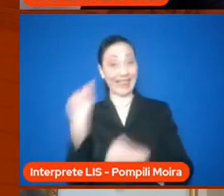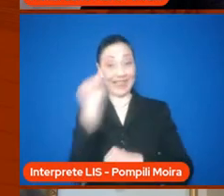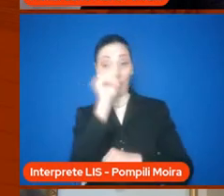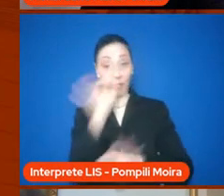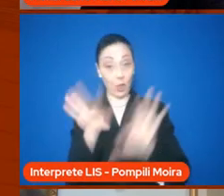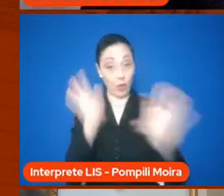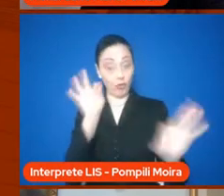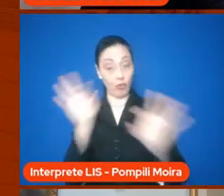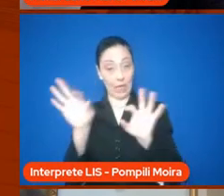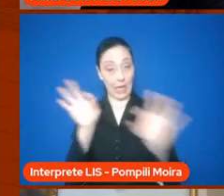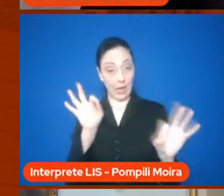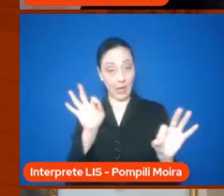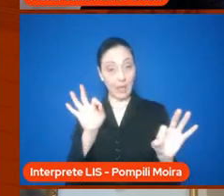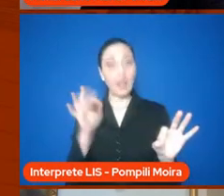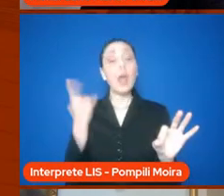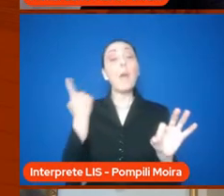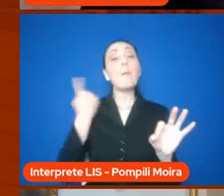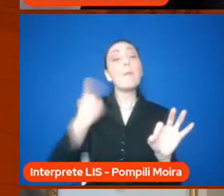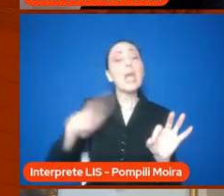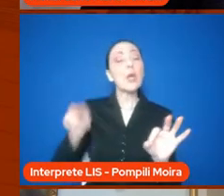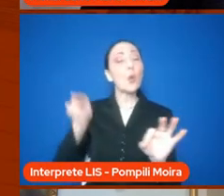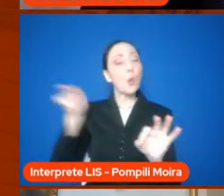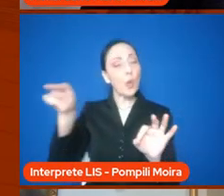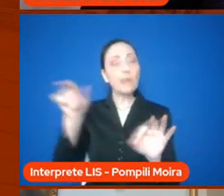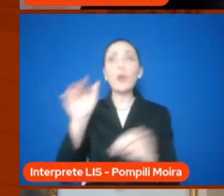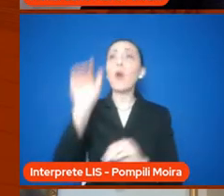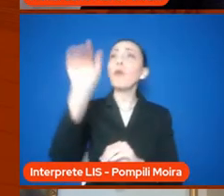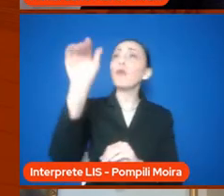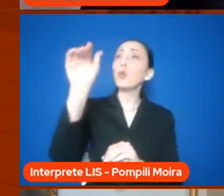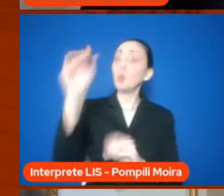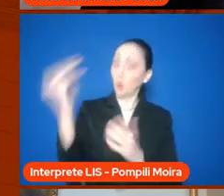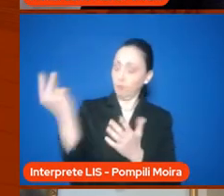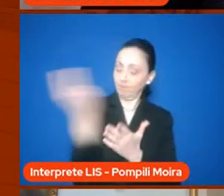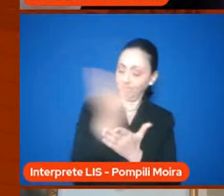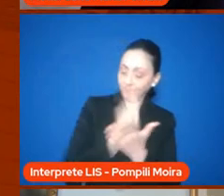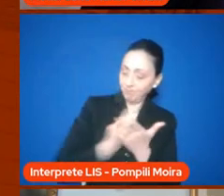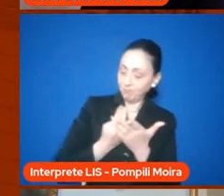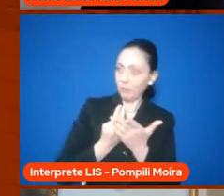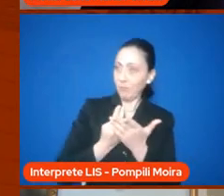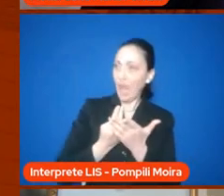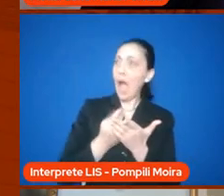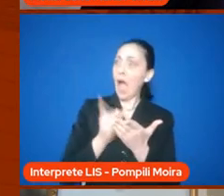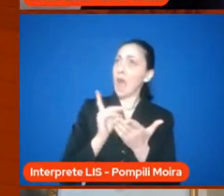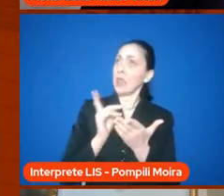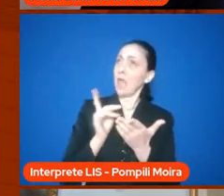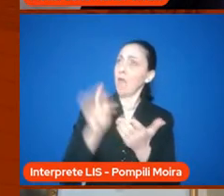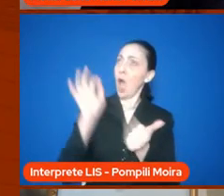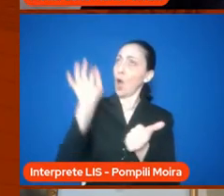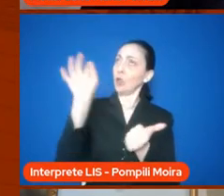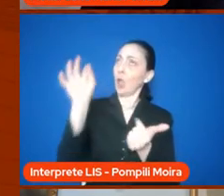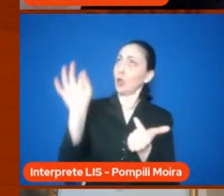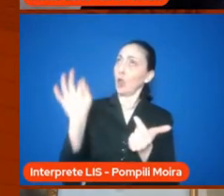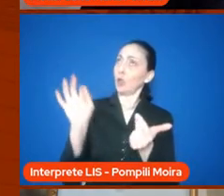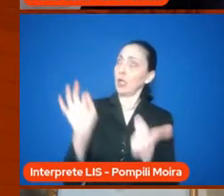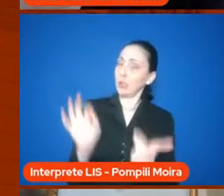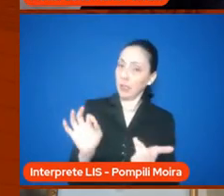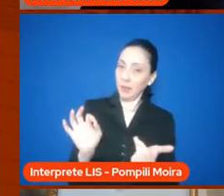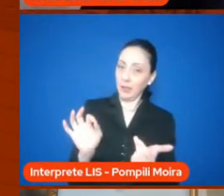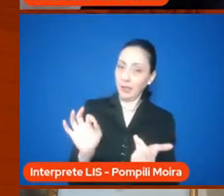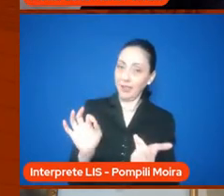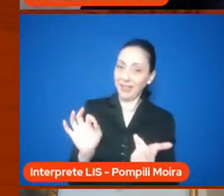di disegnare il futuro in maniera puntuale, perfetta, e sicuramente noi in Giovannini